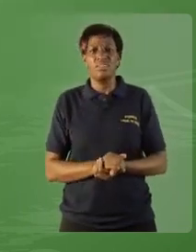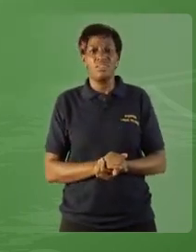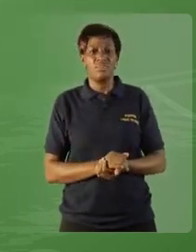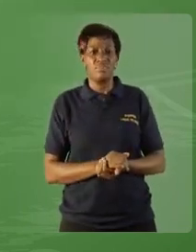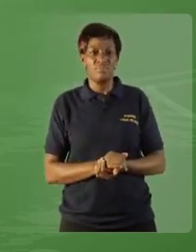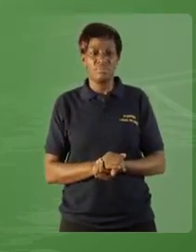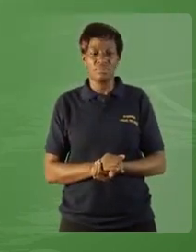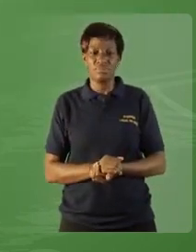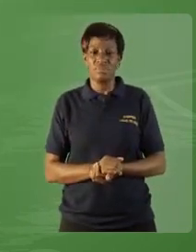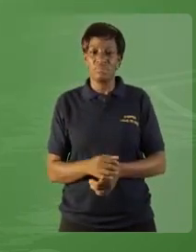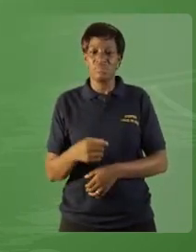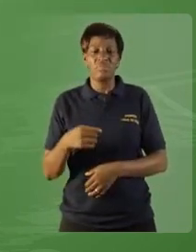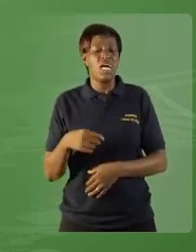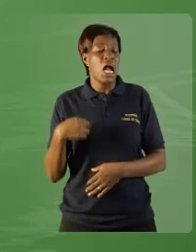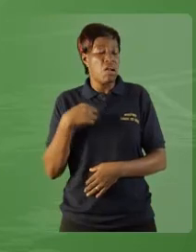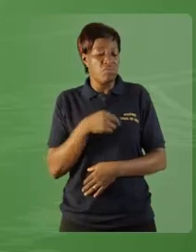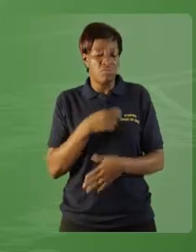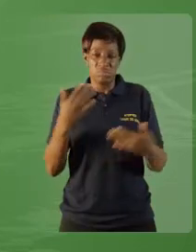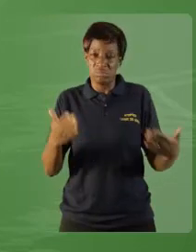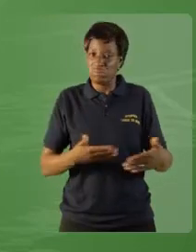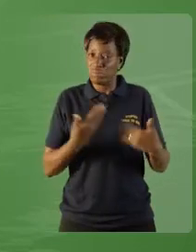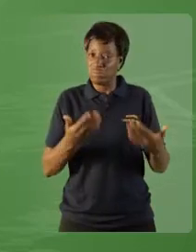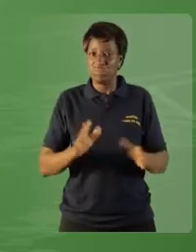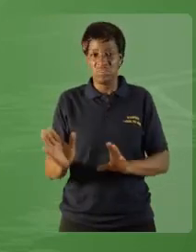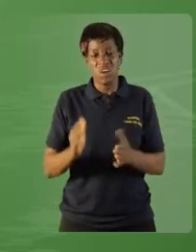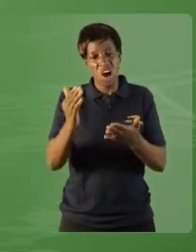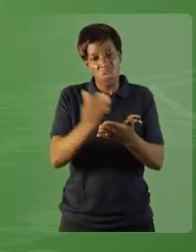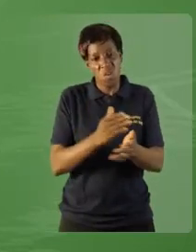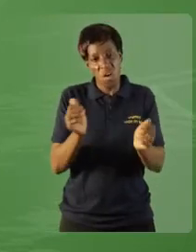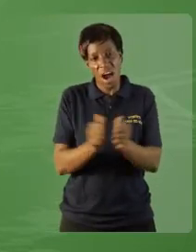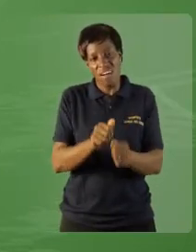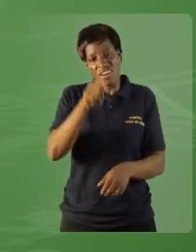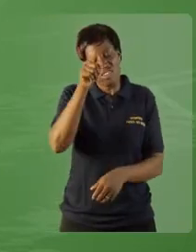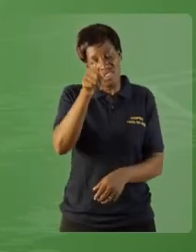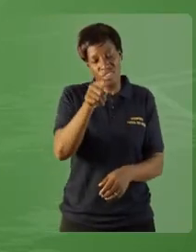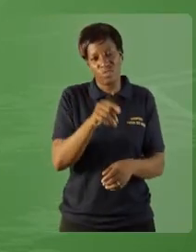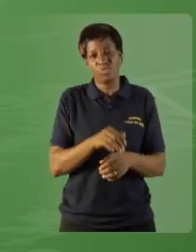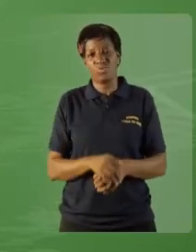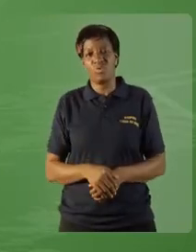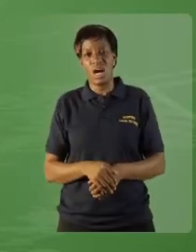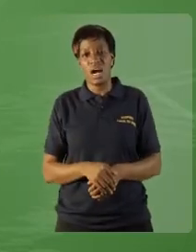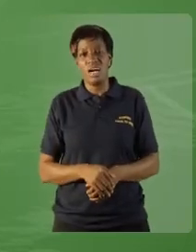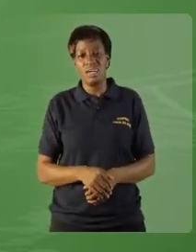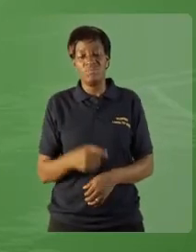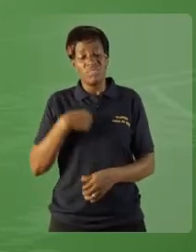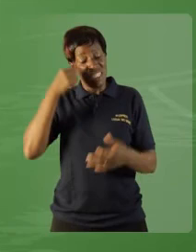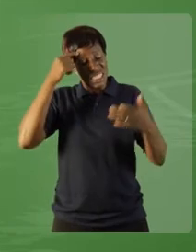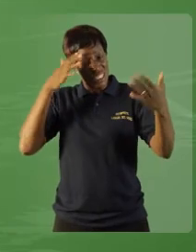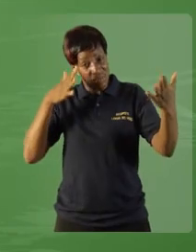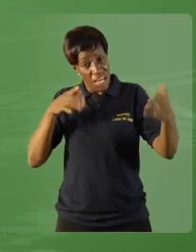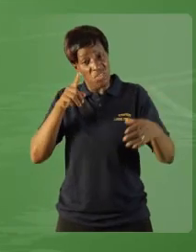Nous avons été très heureux de passer ce moment avec vous et tout en espérant que vous